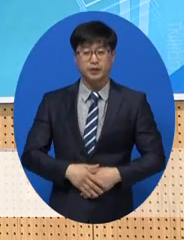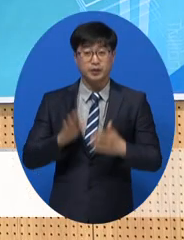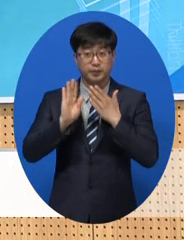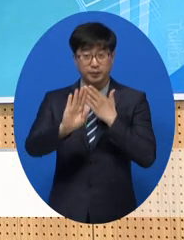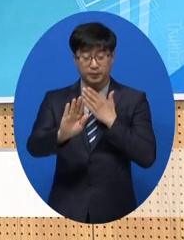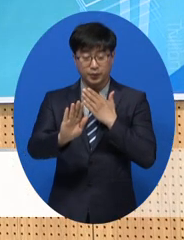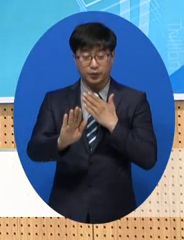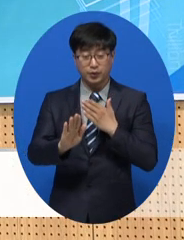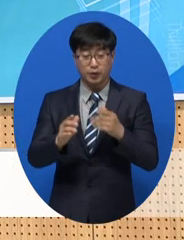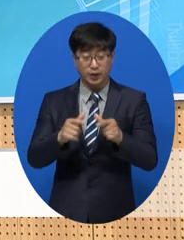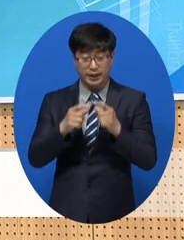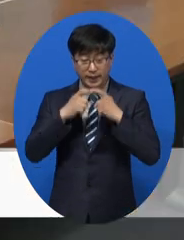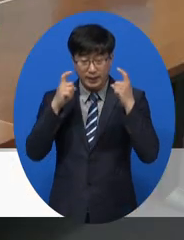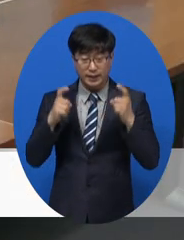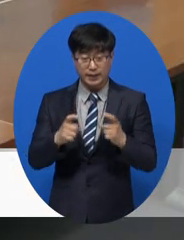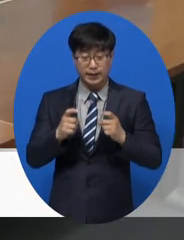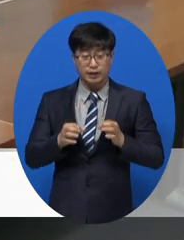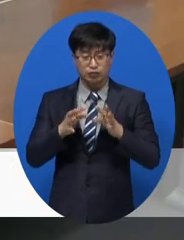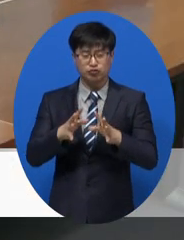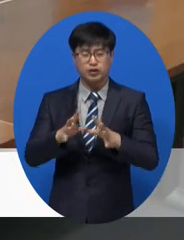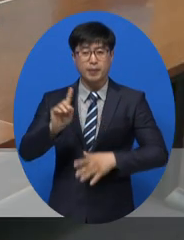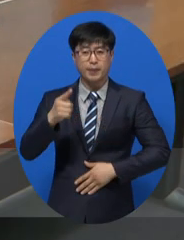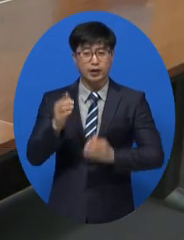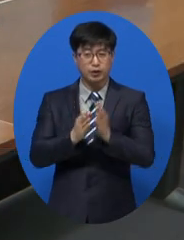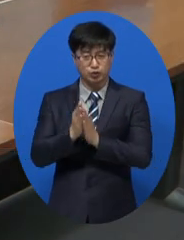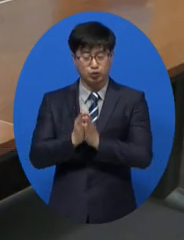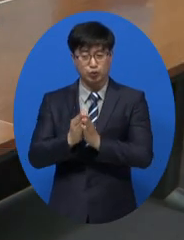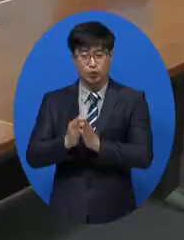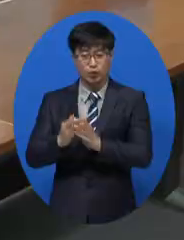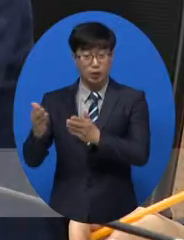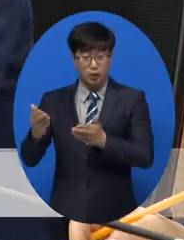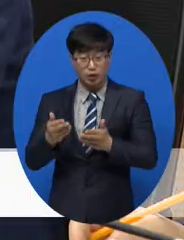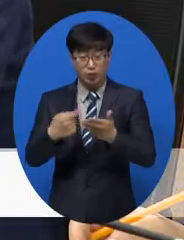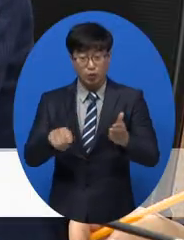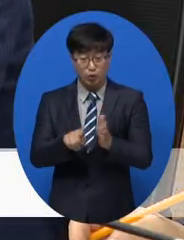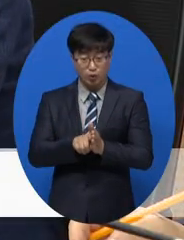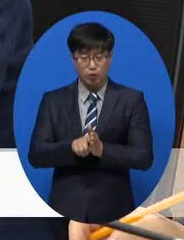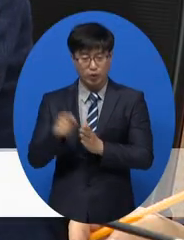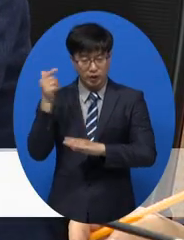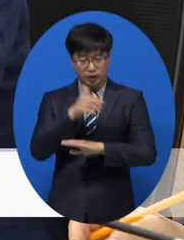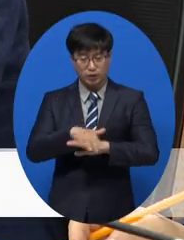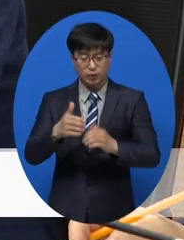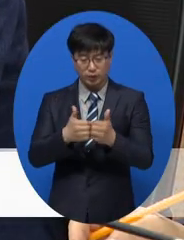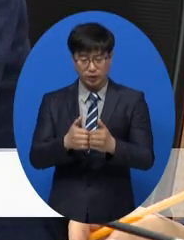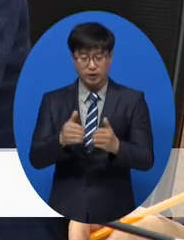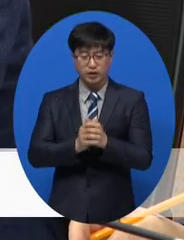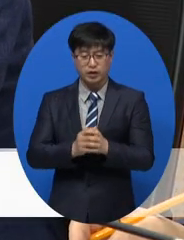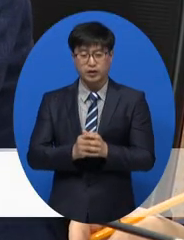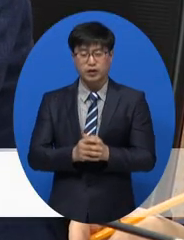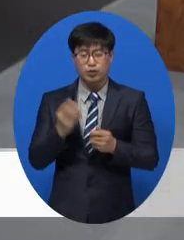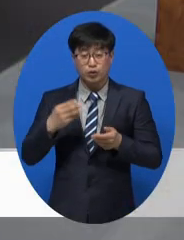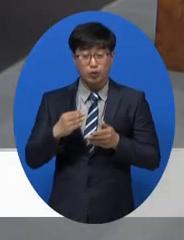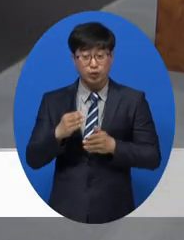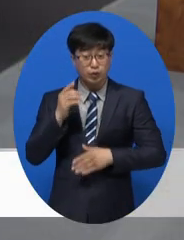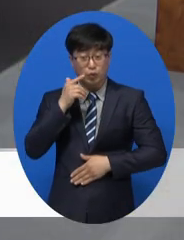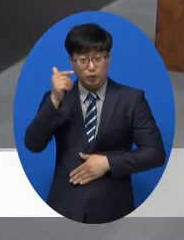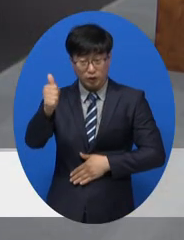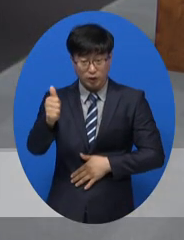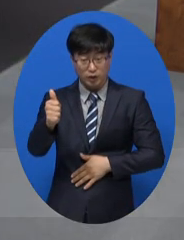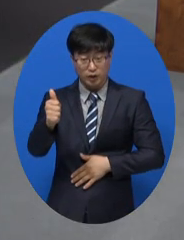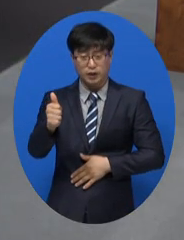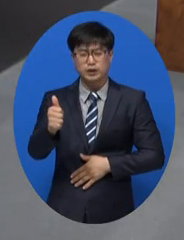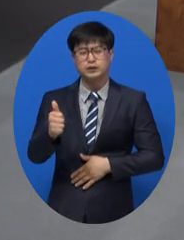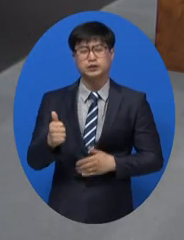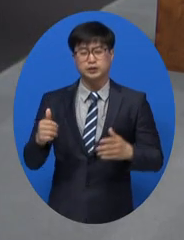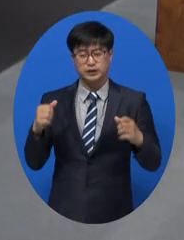향후 민간 투자유치 100조 이상 달성을 위한 전략회의. 김동연 지사는 경제주체들이 힘을 합쳤으면 한다며 회의의